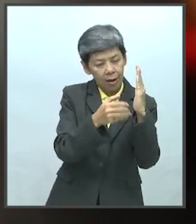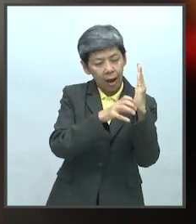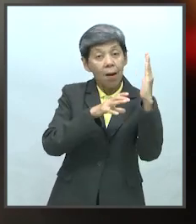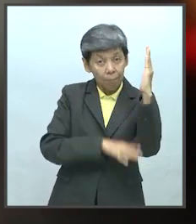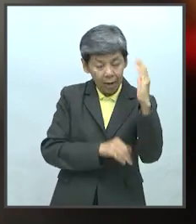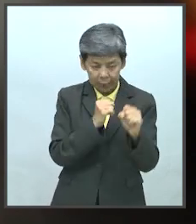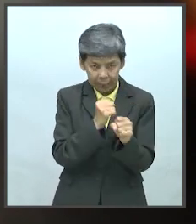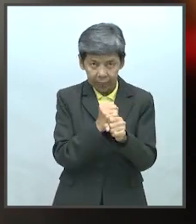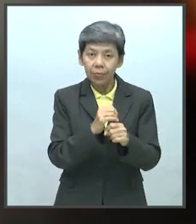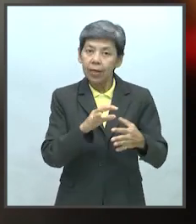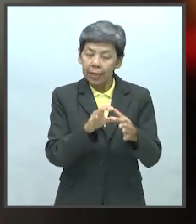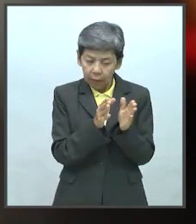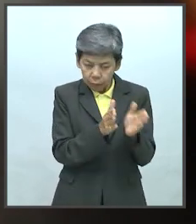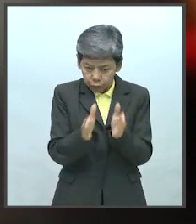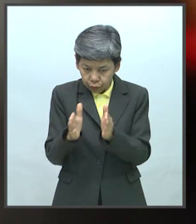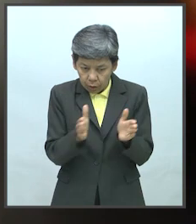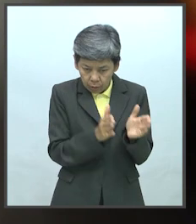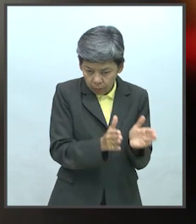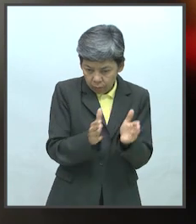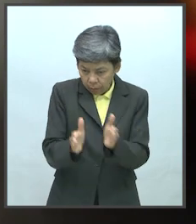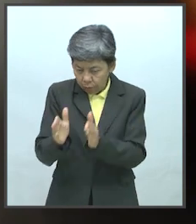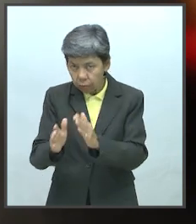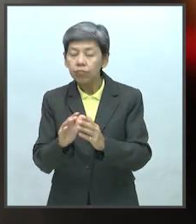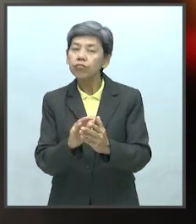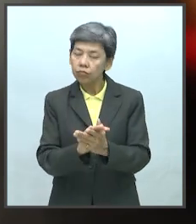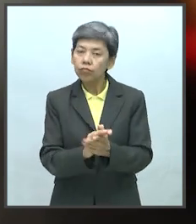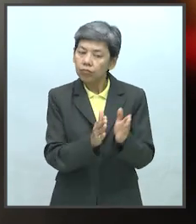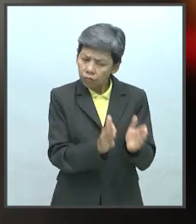ะครับคือจริงๆวิธีการแยกแคตตากรีหรือว่าแยก